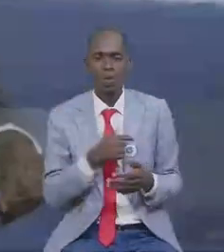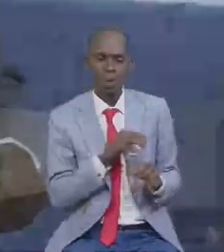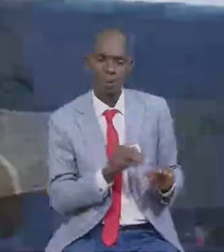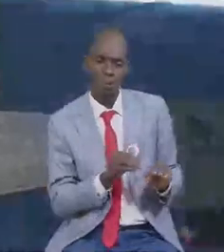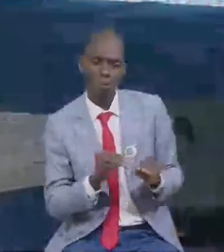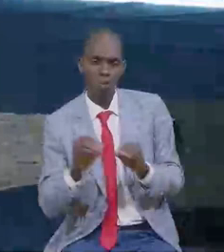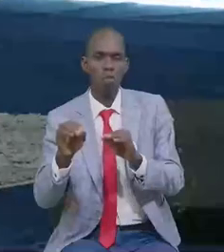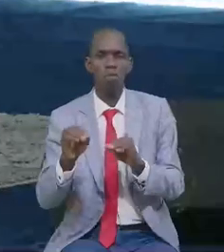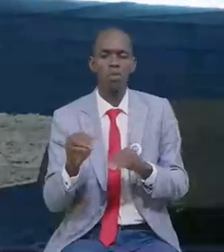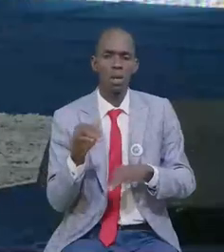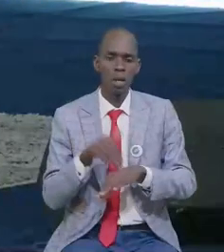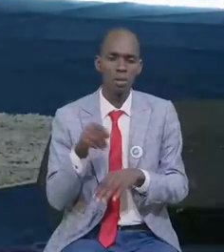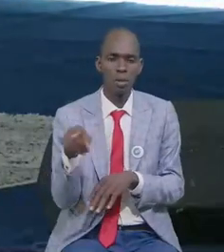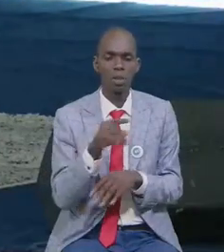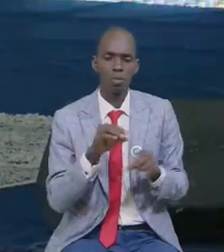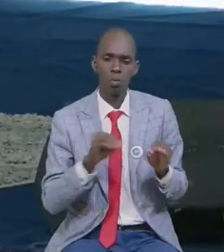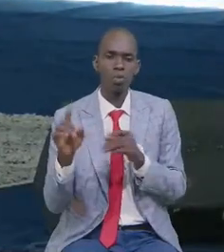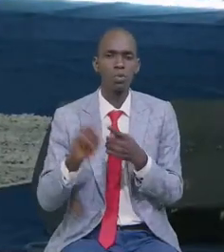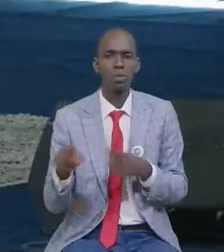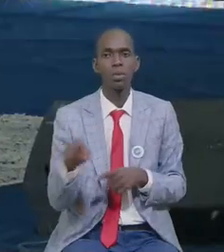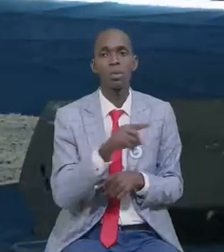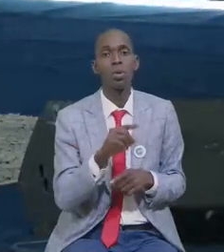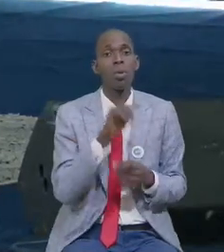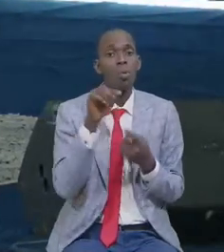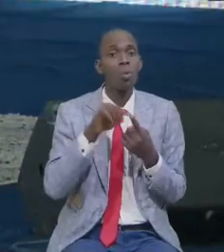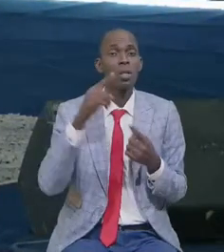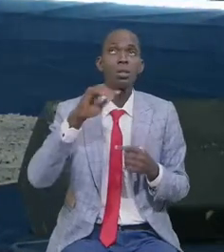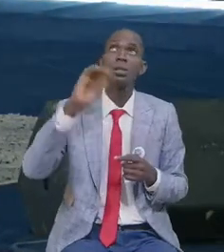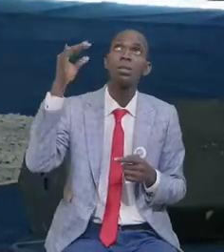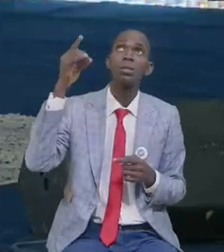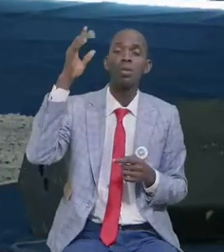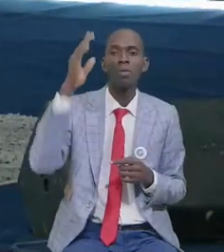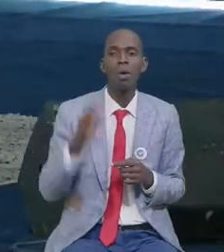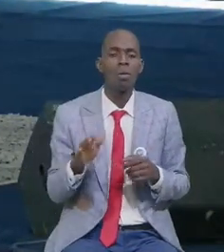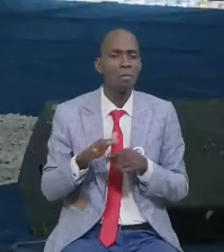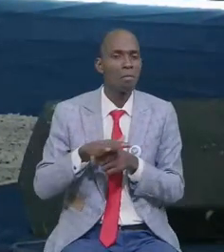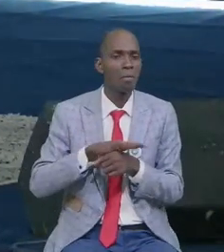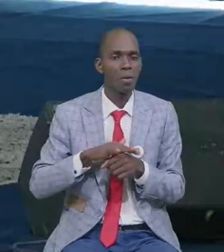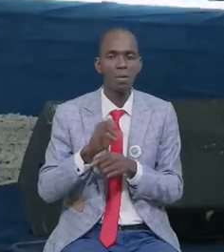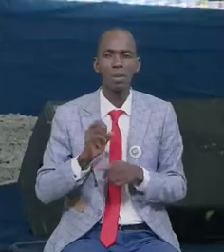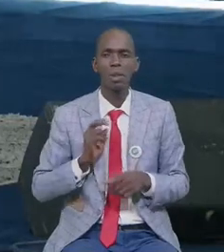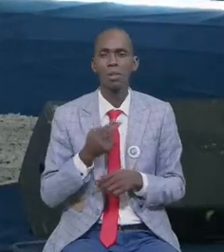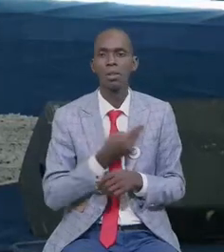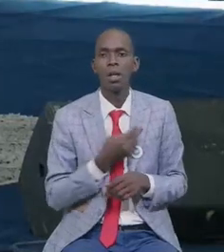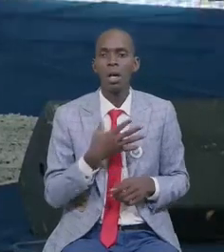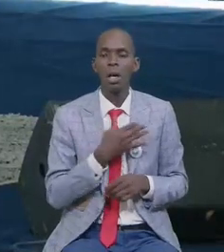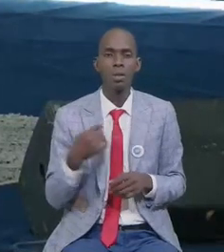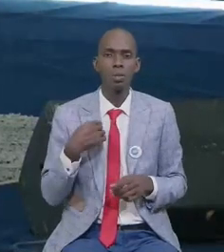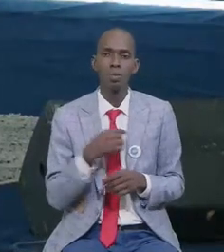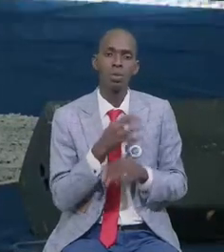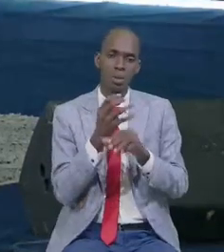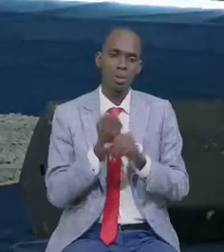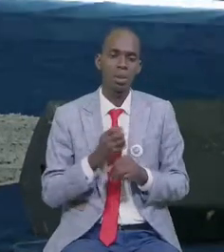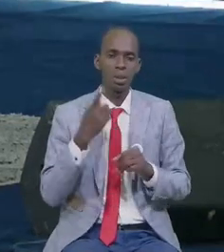eux et nous sommes attirés vers eux. Et là, quand la grâce de Dieu nous possède et nous possédons la grâce de